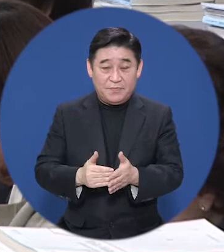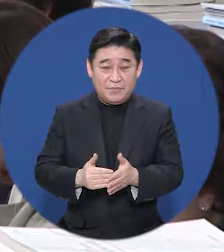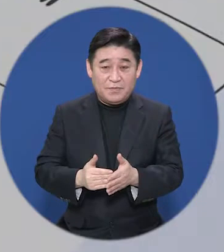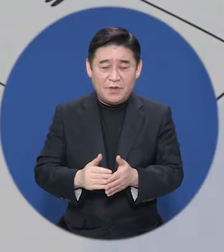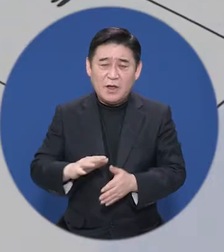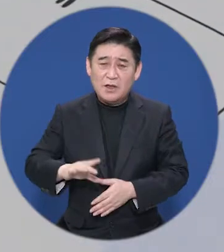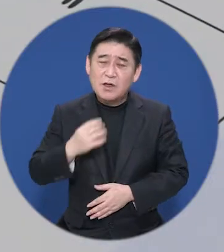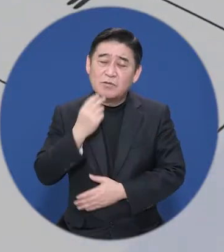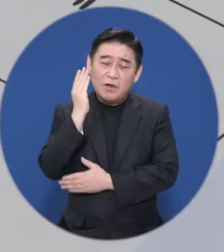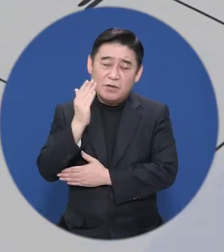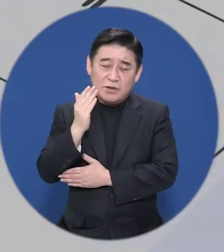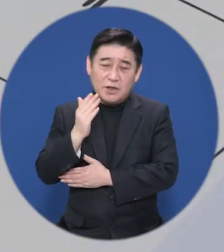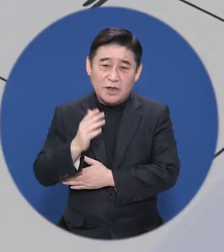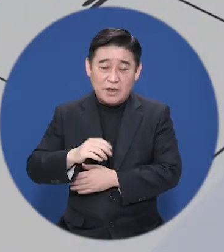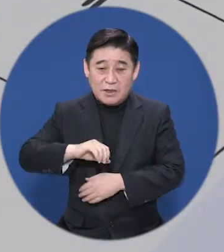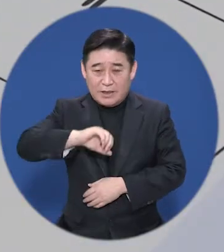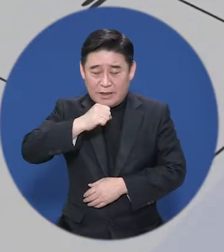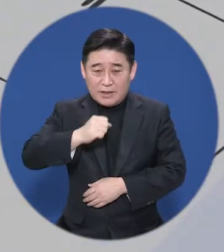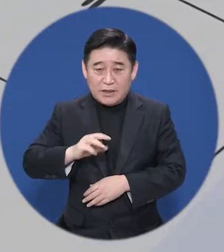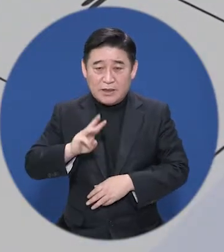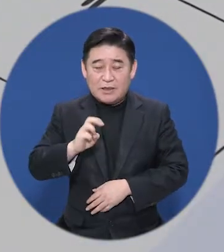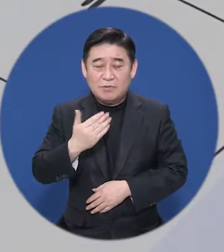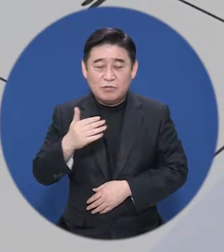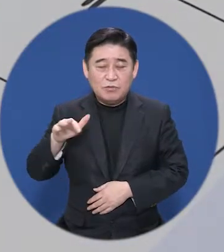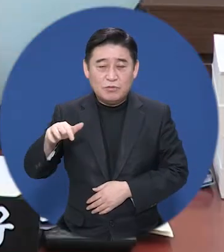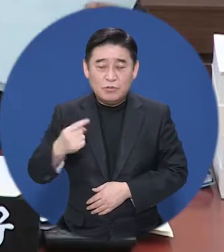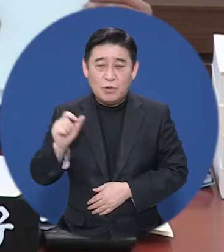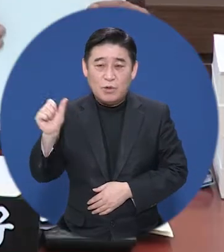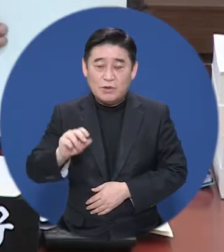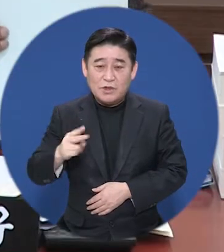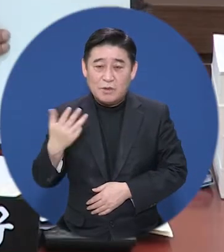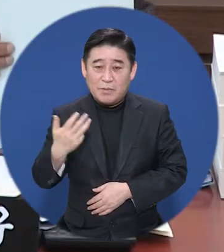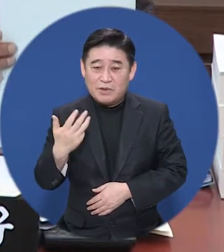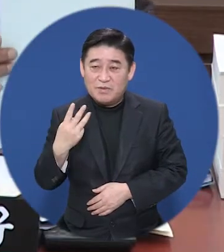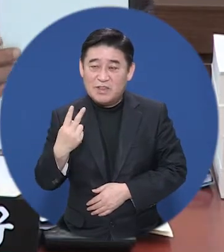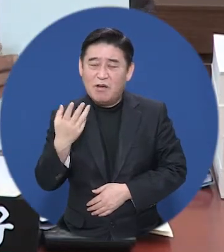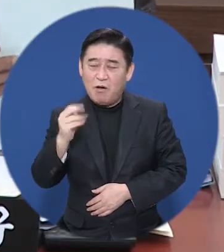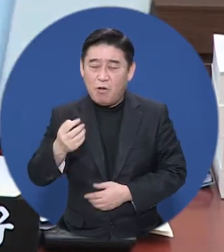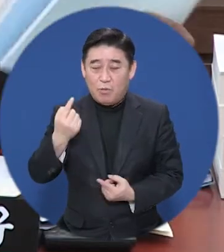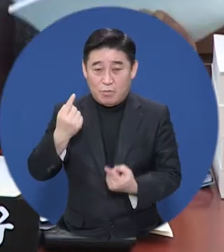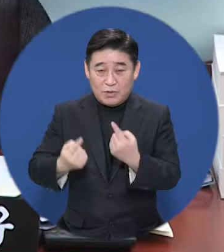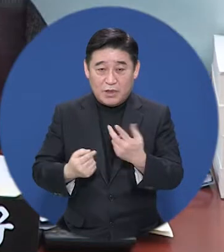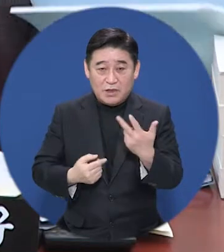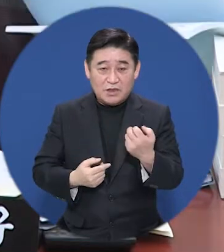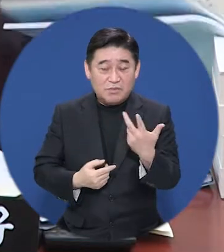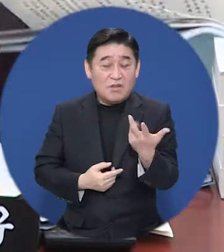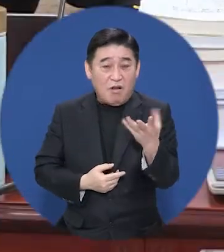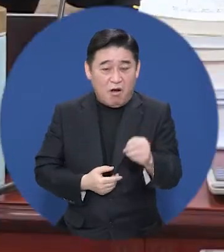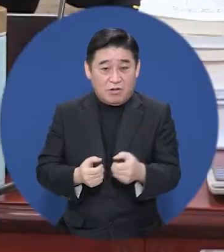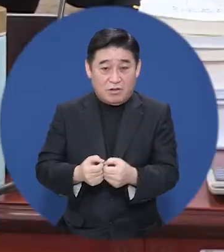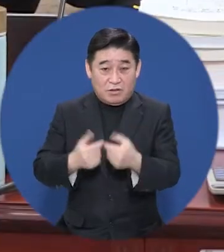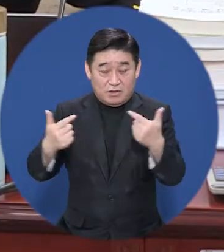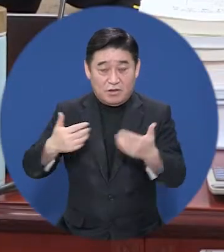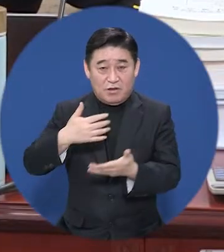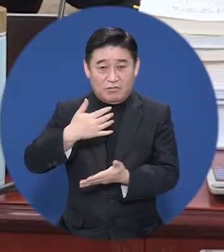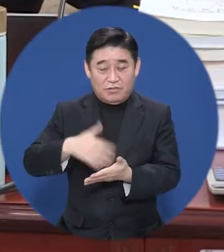이는 당초 서울시가 애초 예산한 39조 5,282억 원보다 77억 원 늘어난